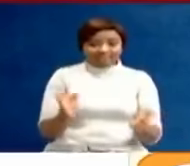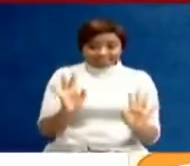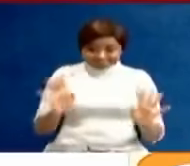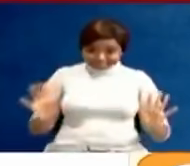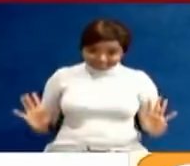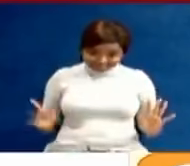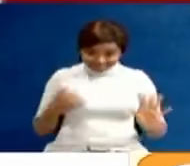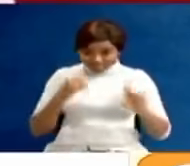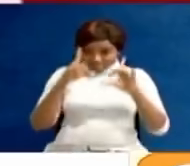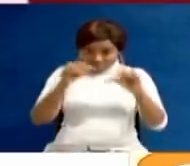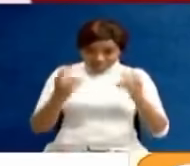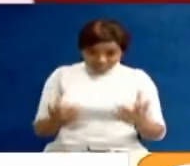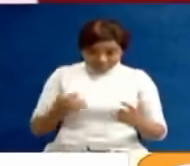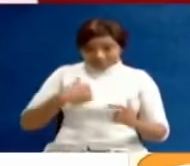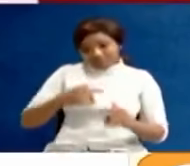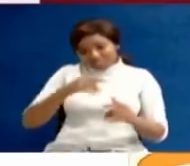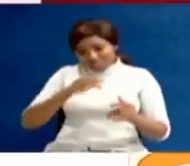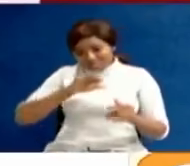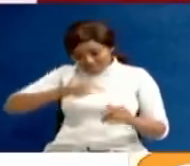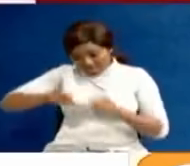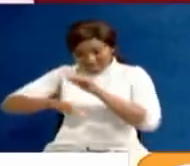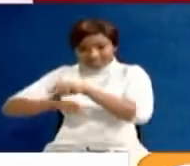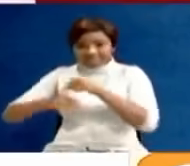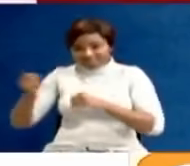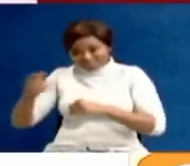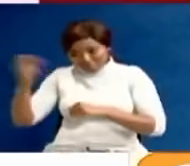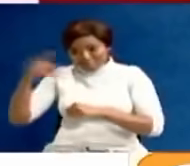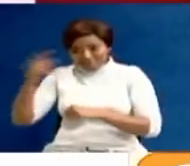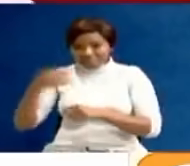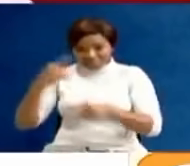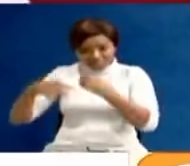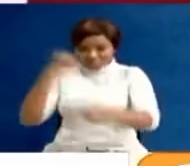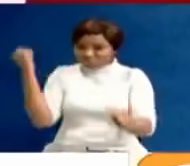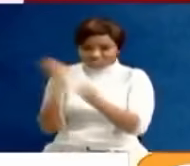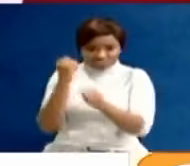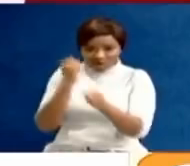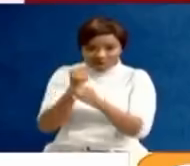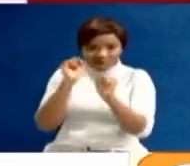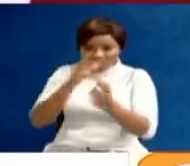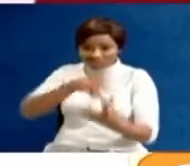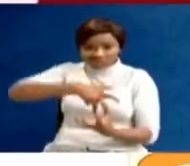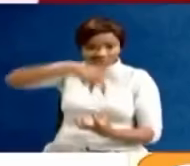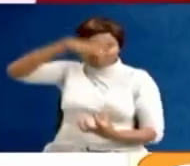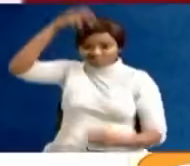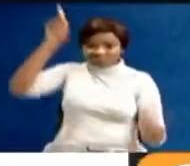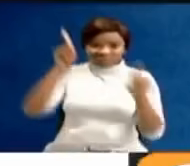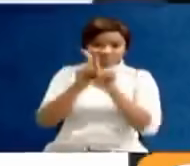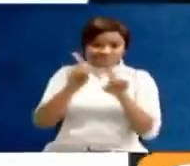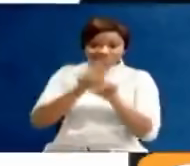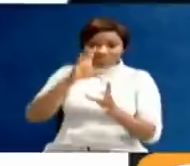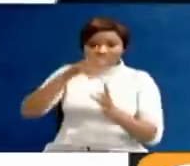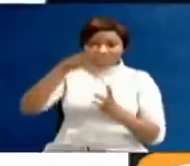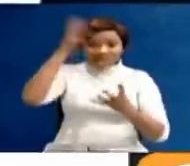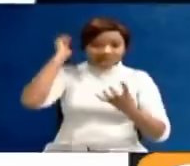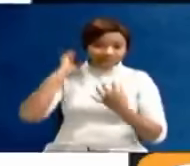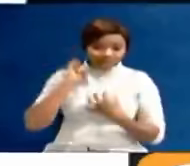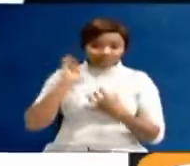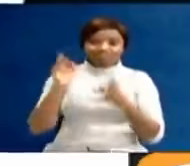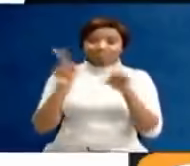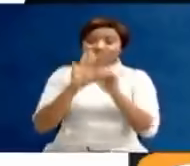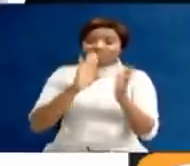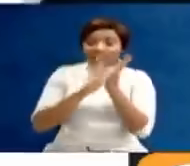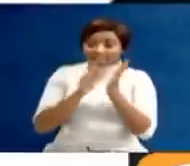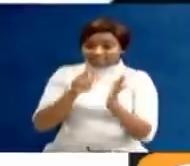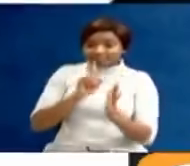Niwakumbushe hata kama anaenda bado wako na siku kadhaa ya kuguruma kama simba. Waandishi wa barua